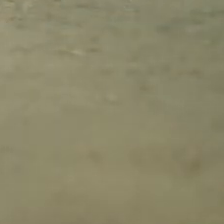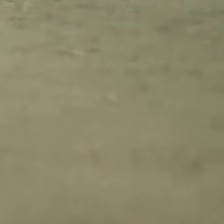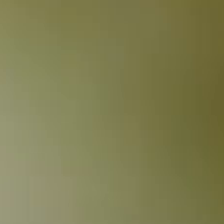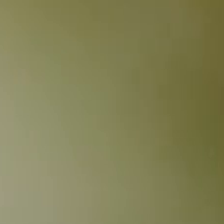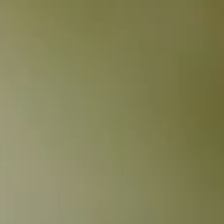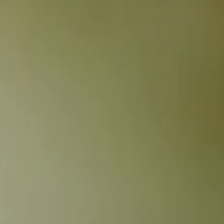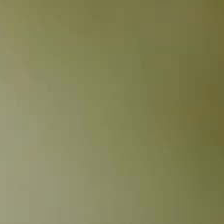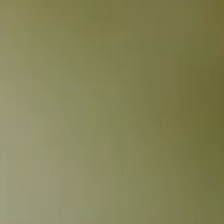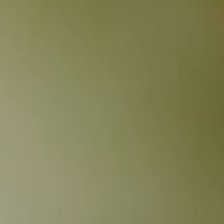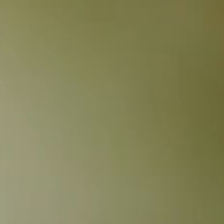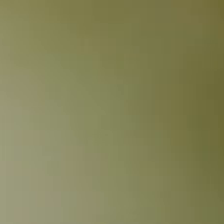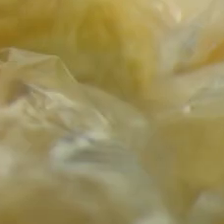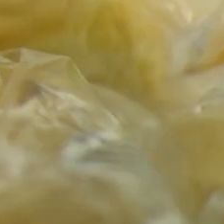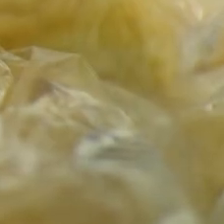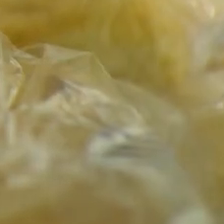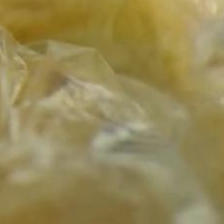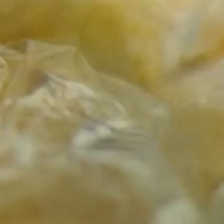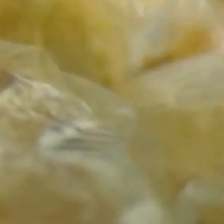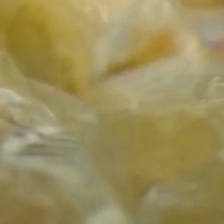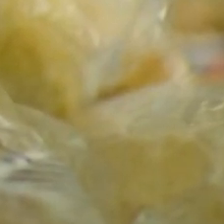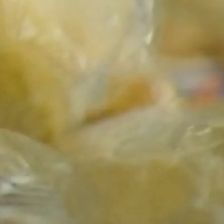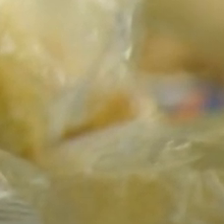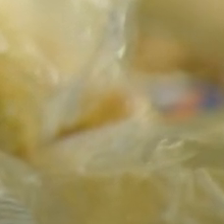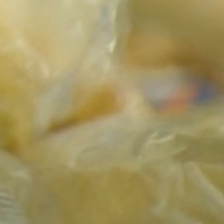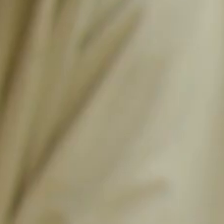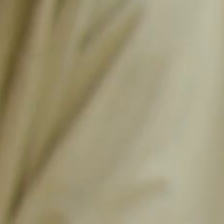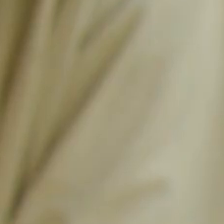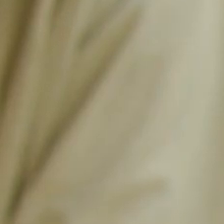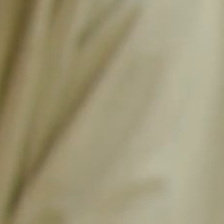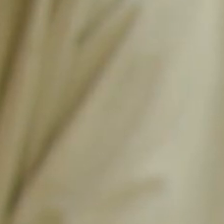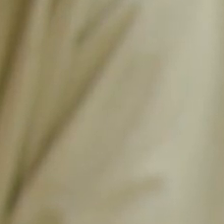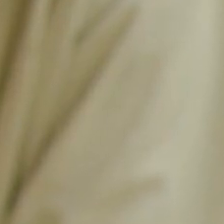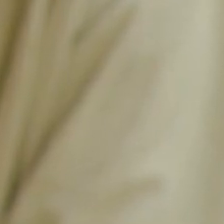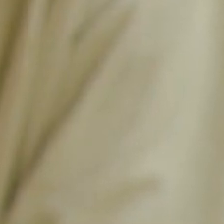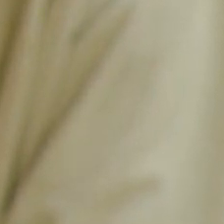ayah tetap berbagi kepada orang yang lebih membutuhkan.